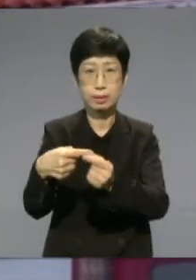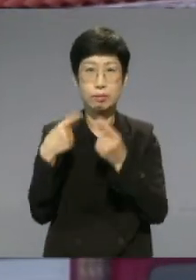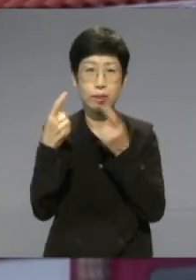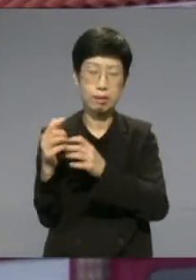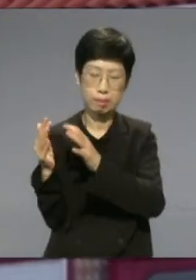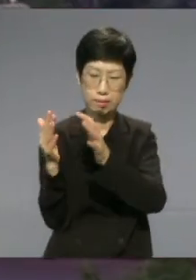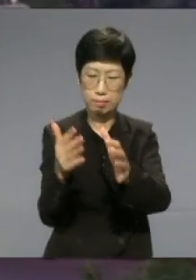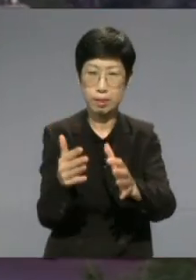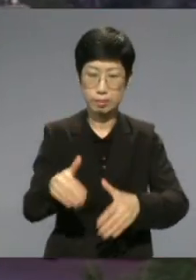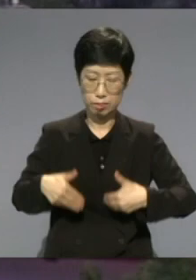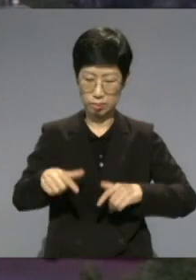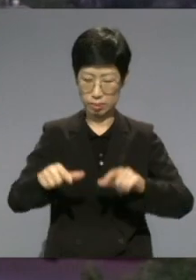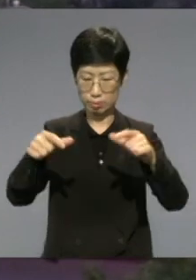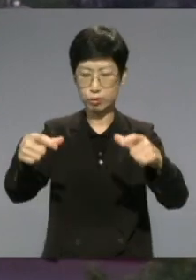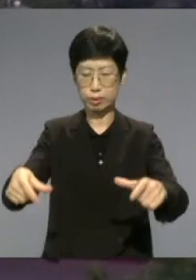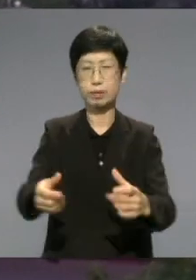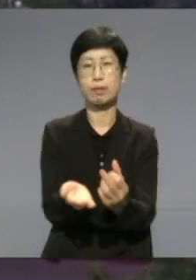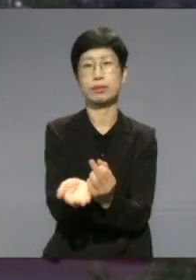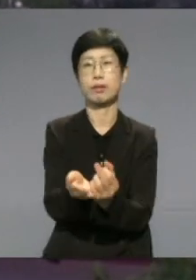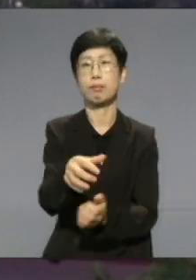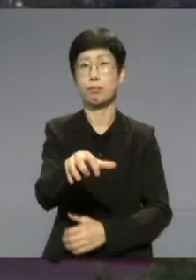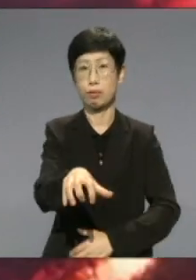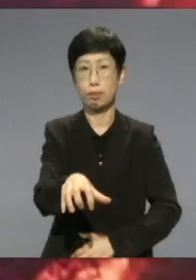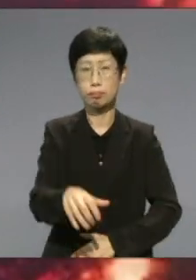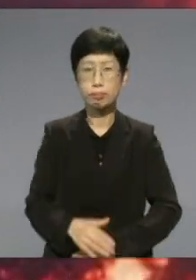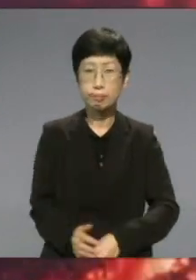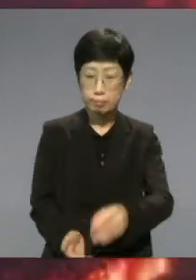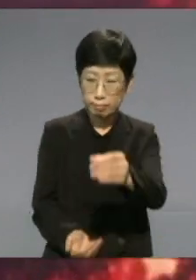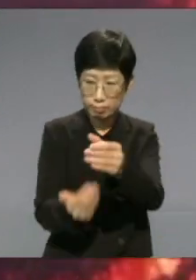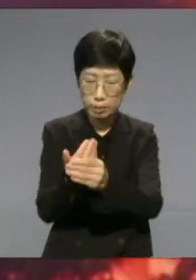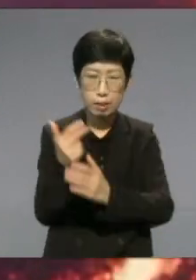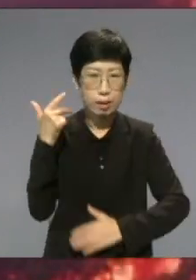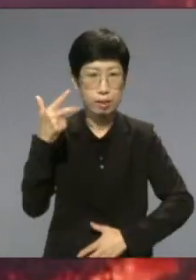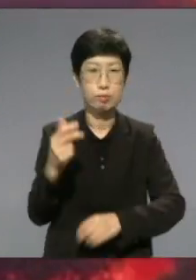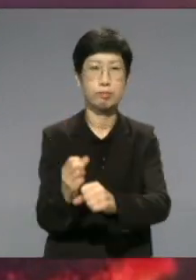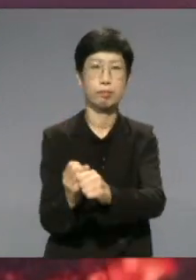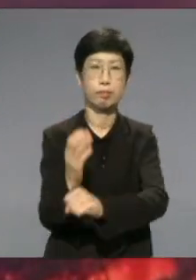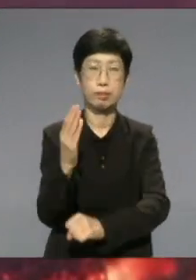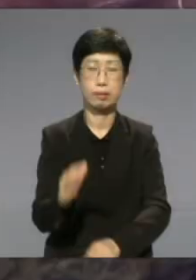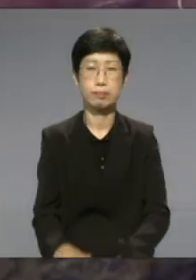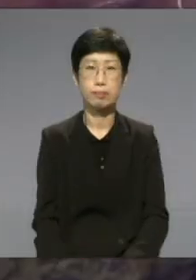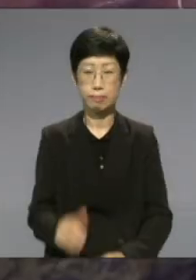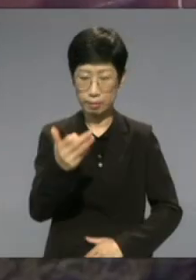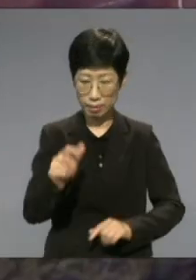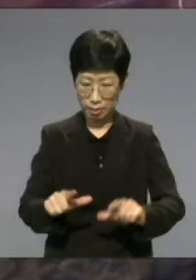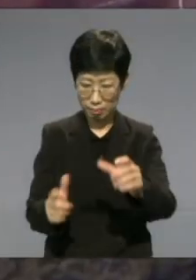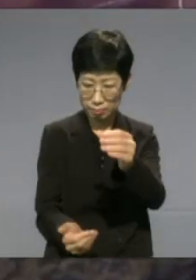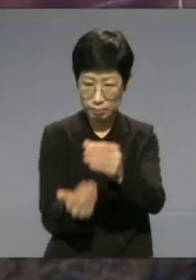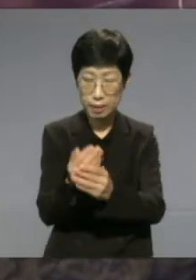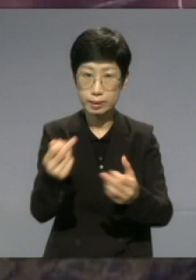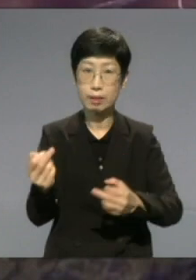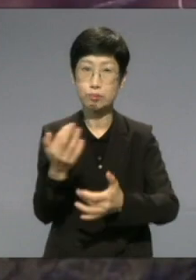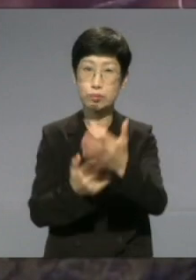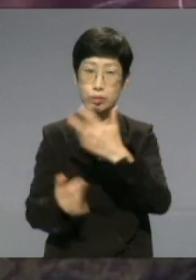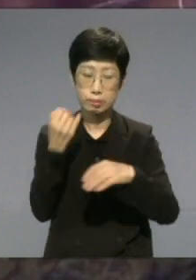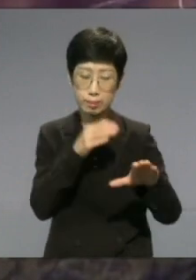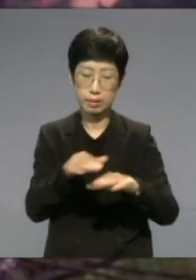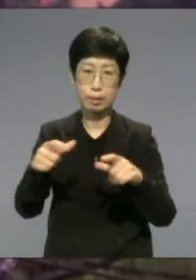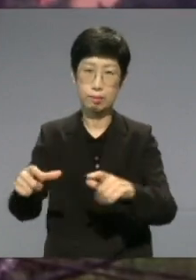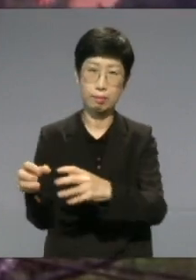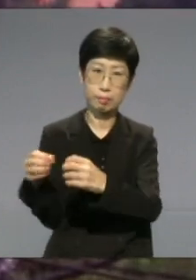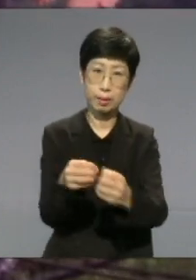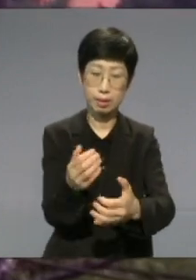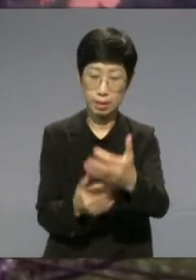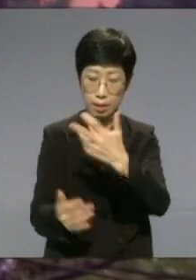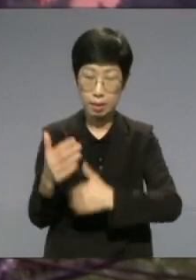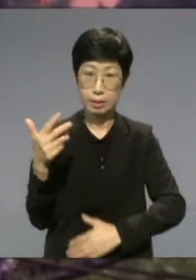찾는 동남부 로도스 섬으로 불이 난 지 일주일이 넘고 있습니다. 18일 발생한 산불이 해안가로 번지면서